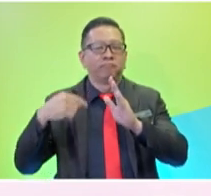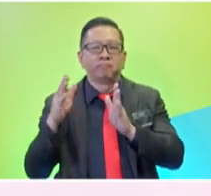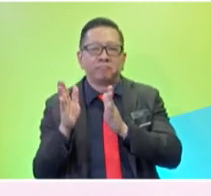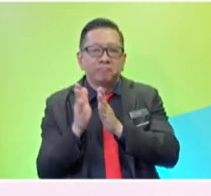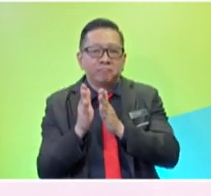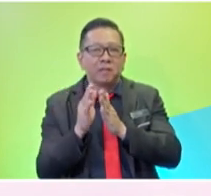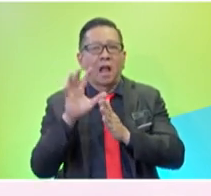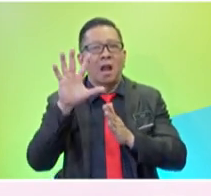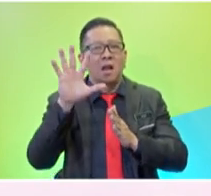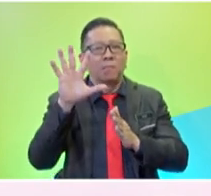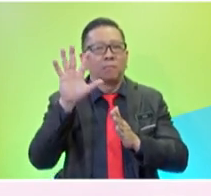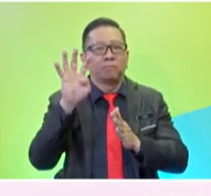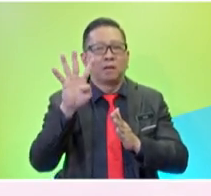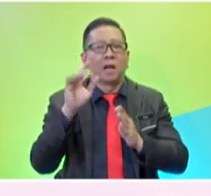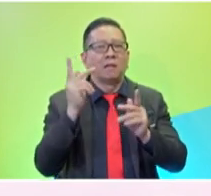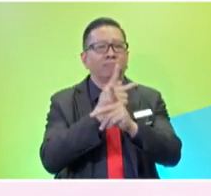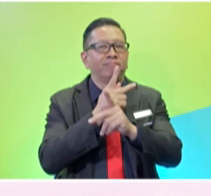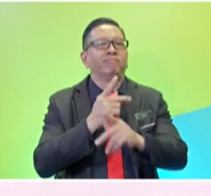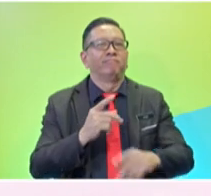54 kali